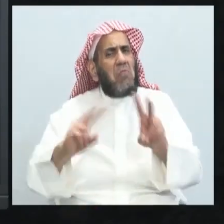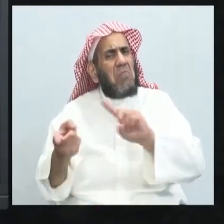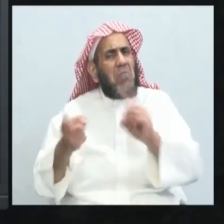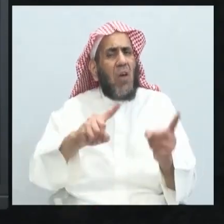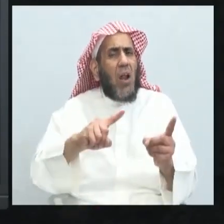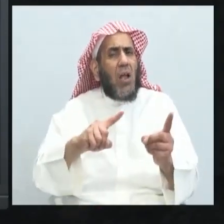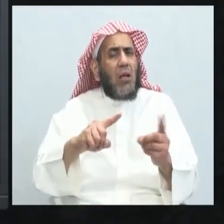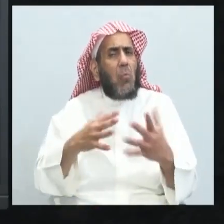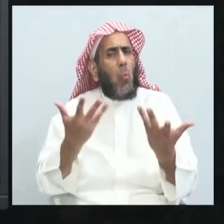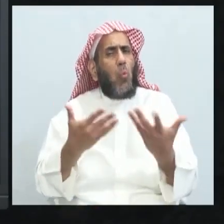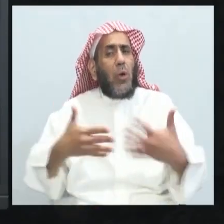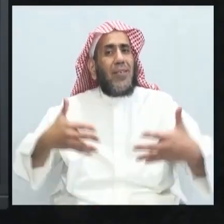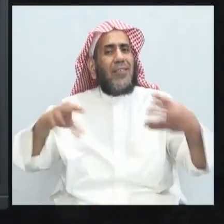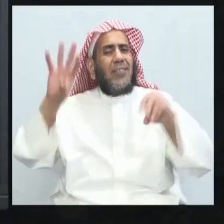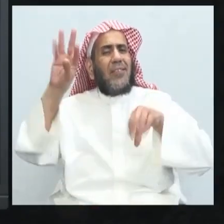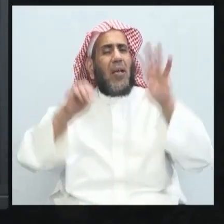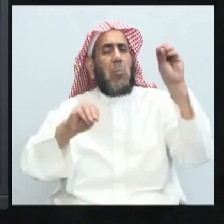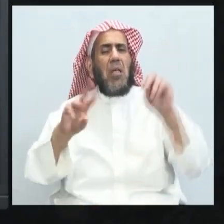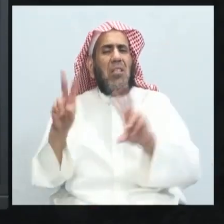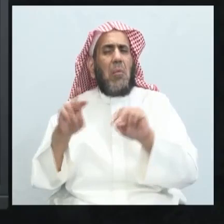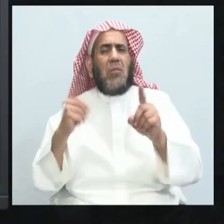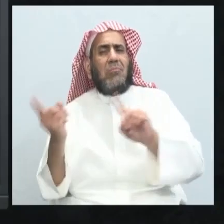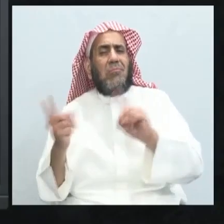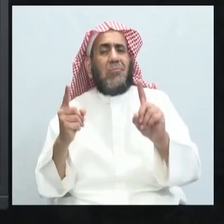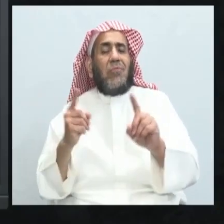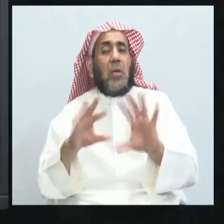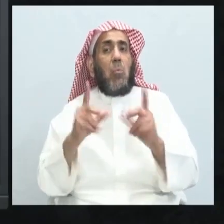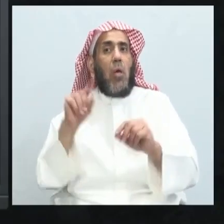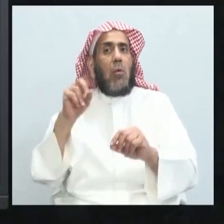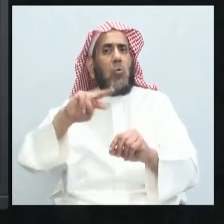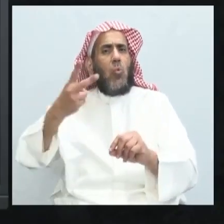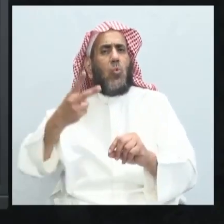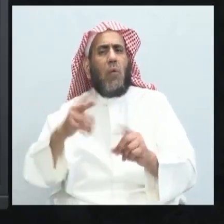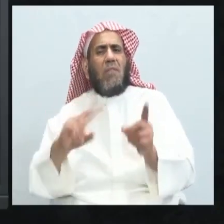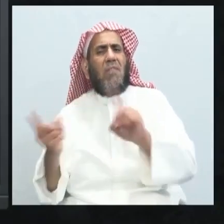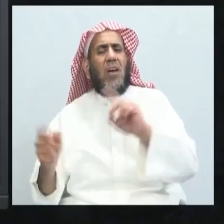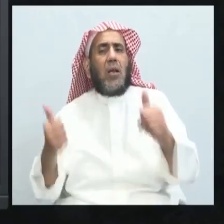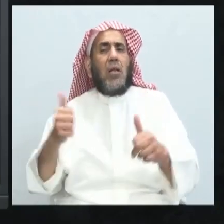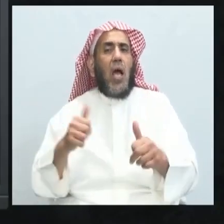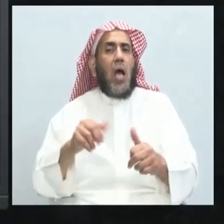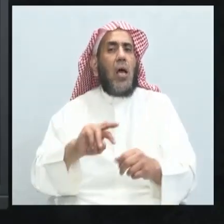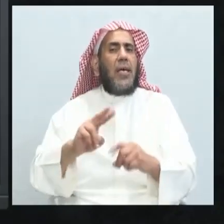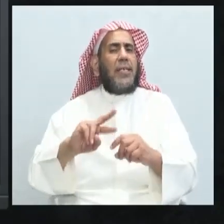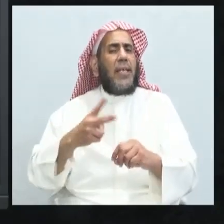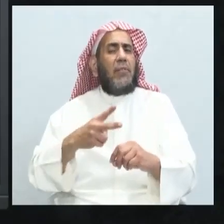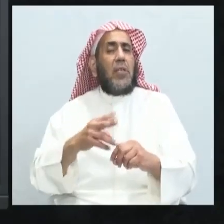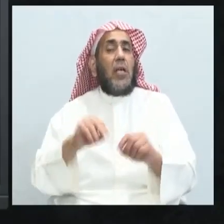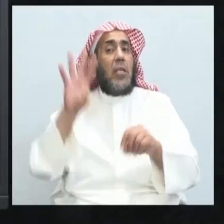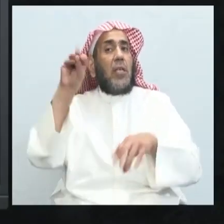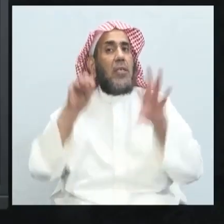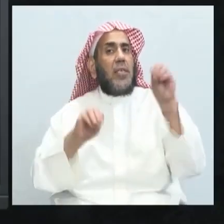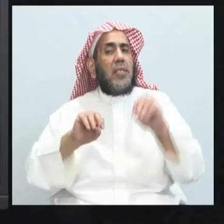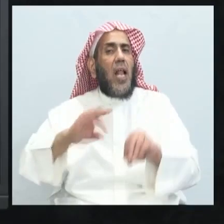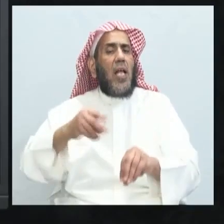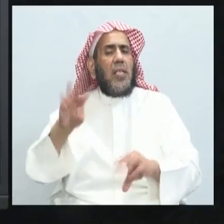وسنذكر نحن ايضا ما بعض التميز وايضا هناك في مظاهر تميز اخرى كثيره جدا انها اختلفت عن قصص الحديث